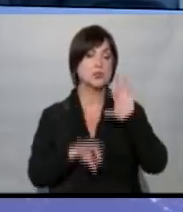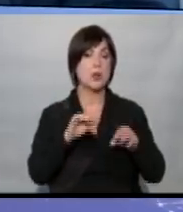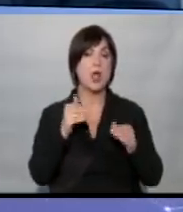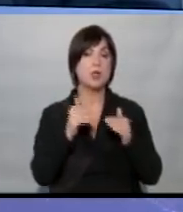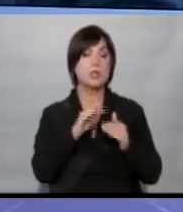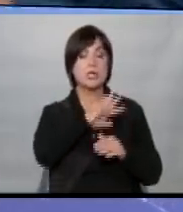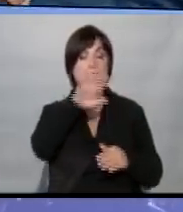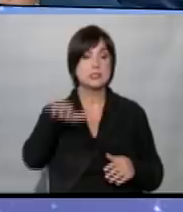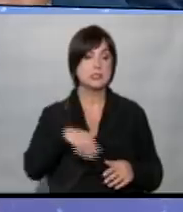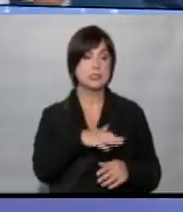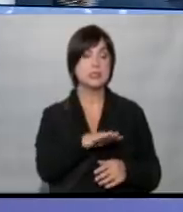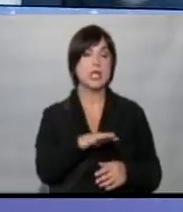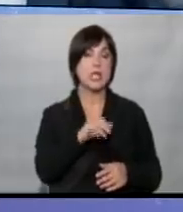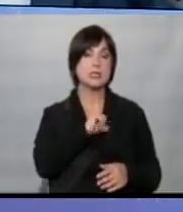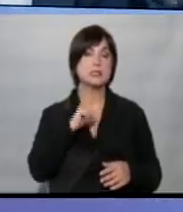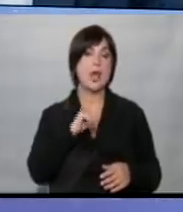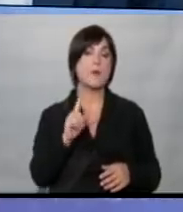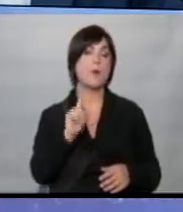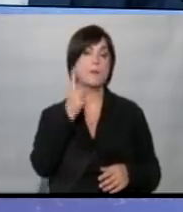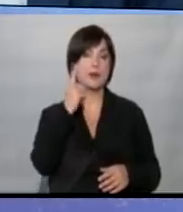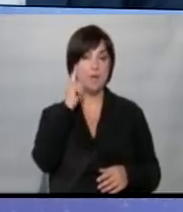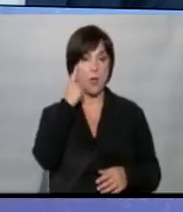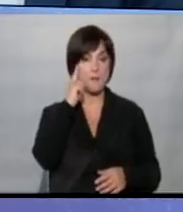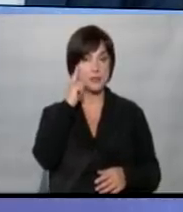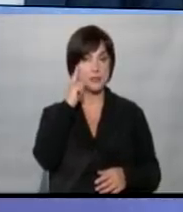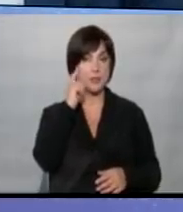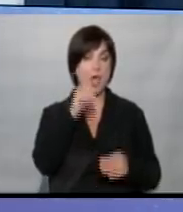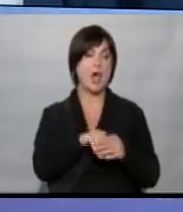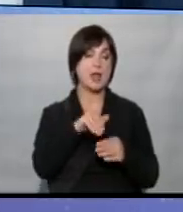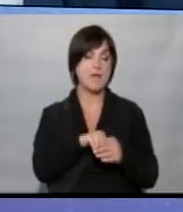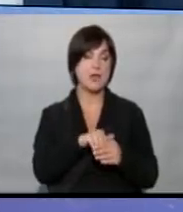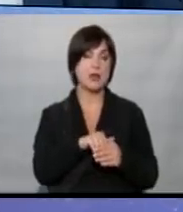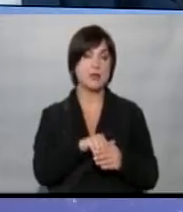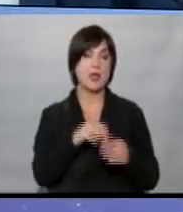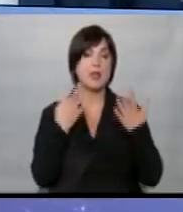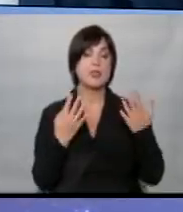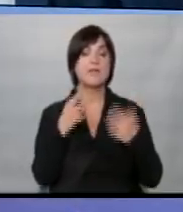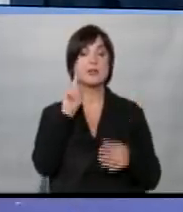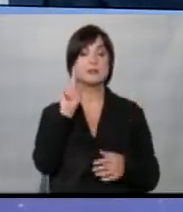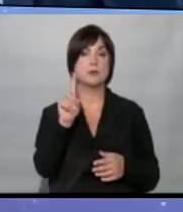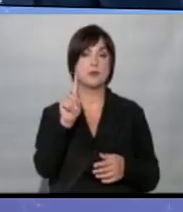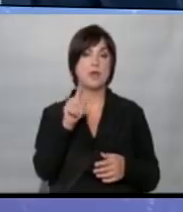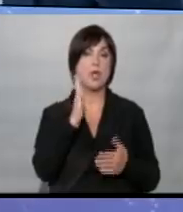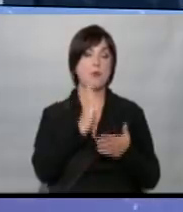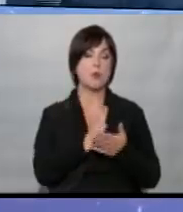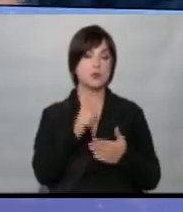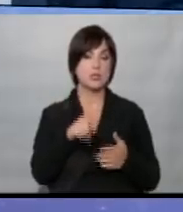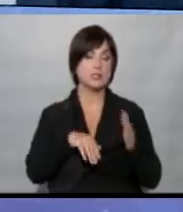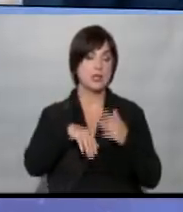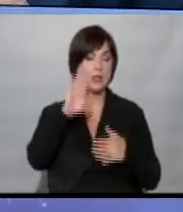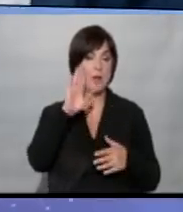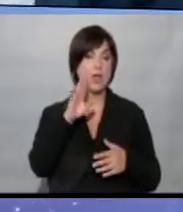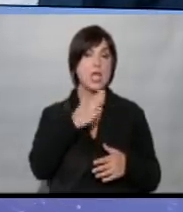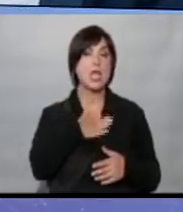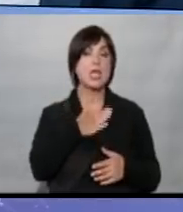споредиме со сите, дури само првиот, мислам, референдум, 91-ва може да се надмине,